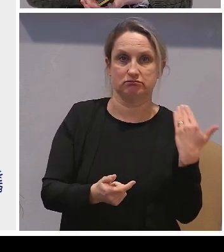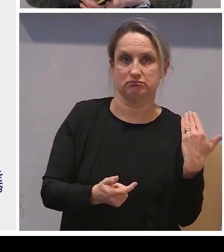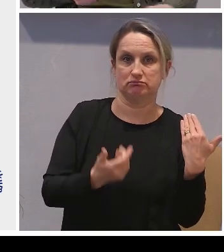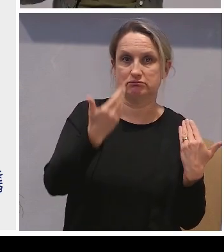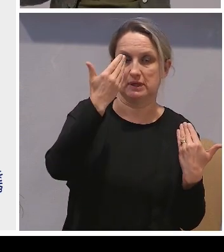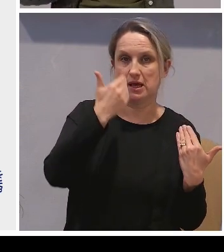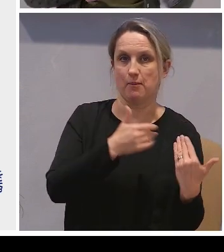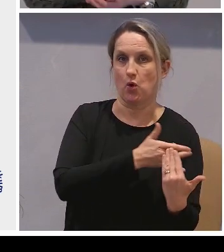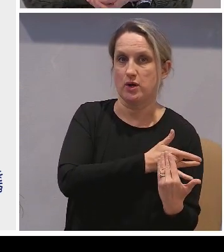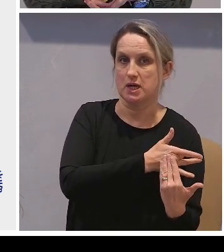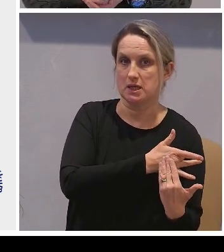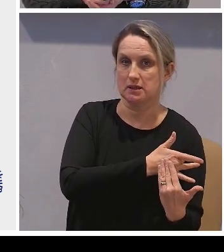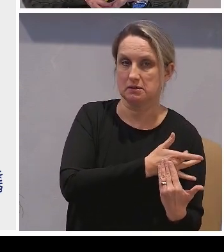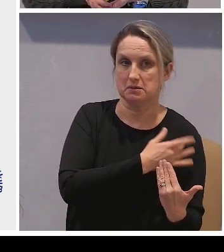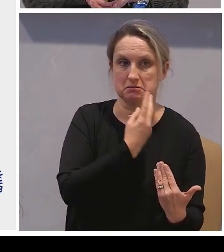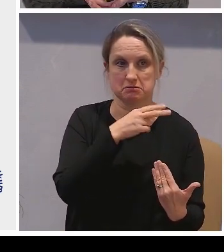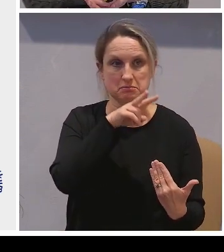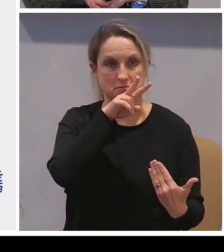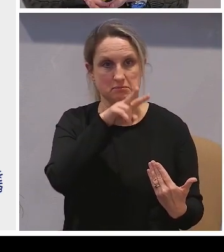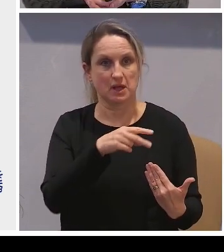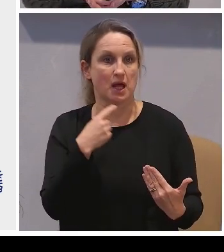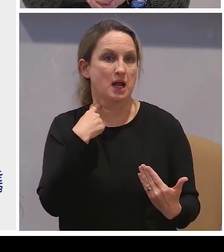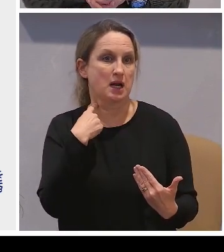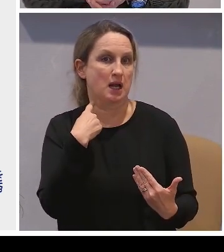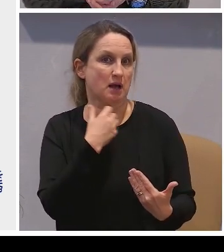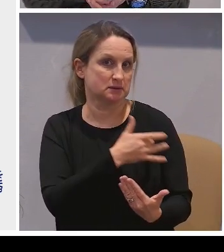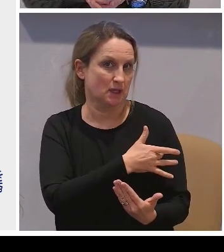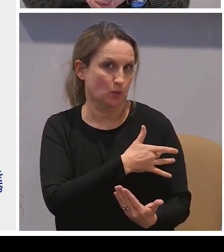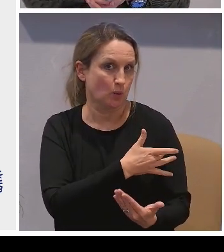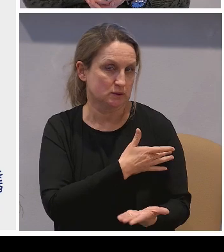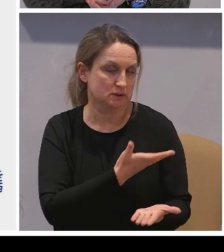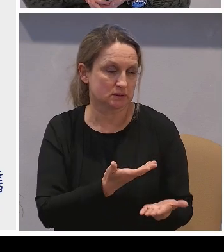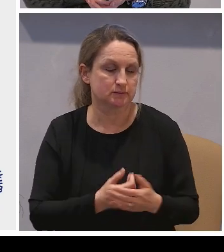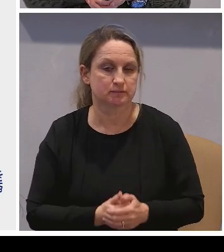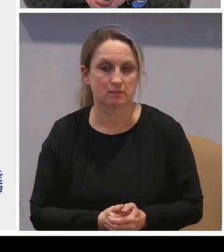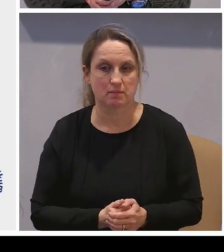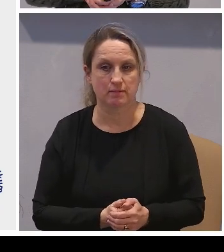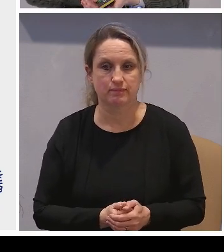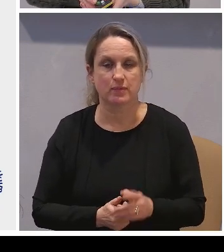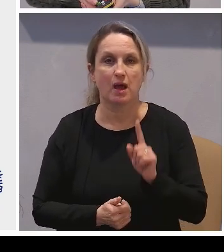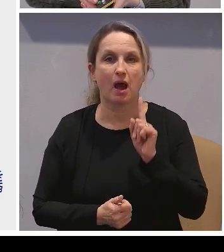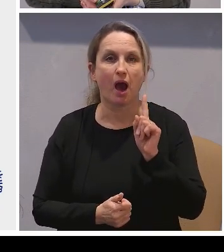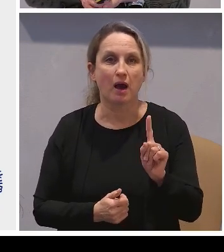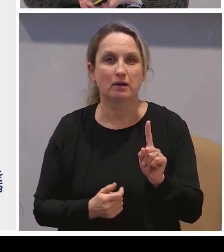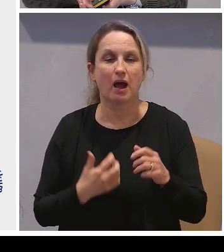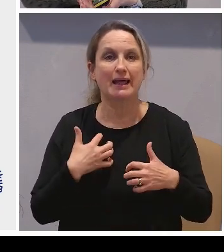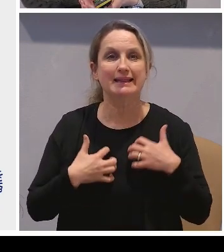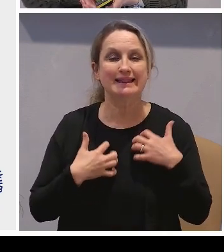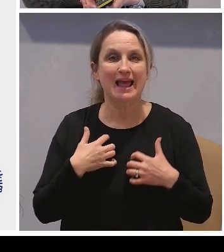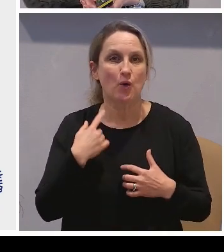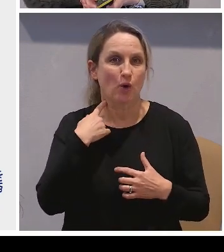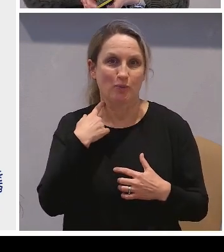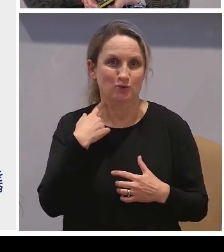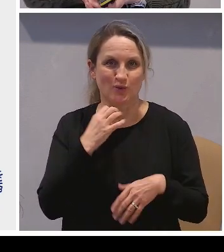Ehk siis kui me lihtsalt peale These vaatame, siis see on disorders can lihasnõrkus. start from the brain cortex, Aga similar to, let's neuromuskulaarseks say, haiguseks see